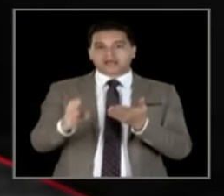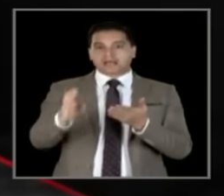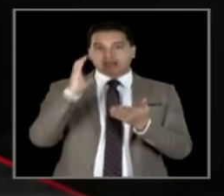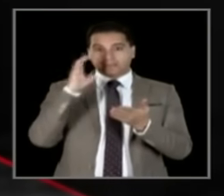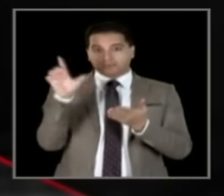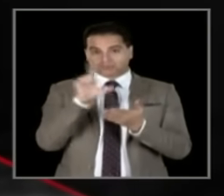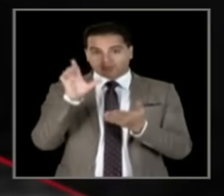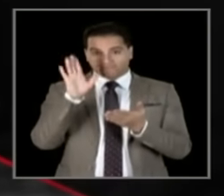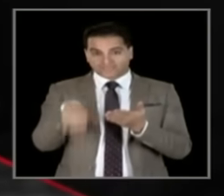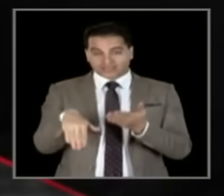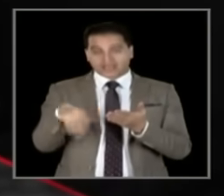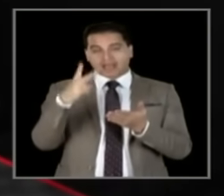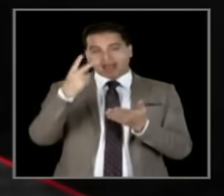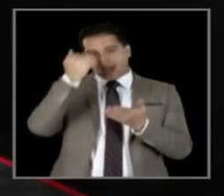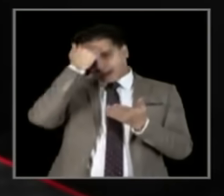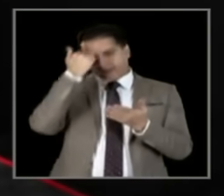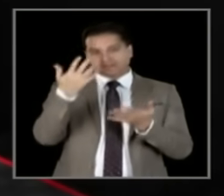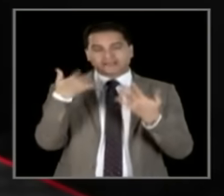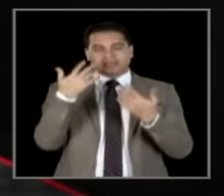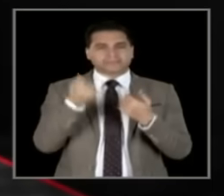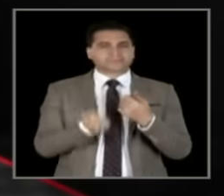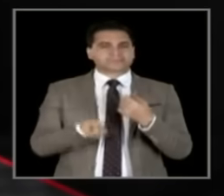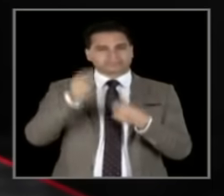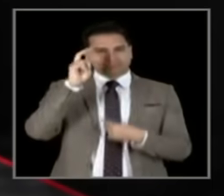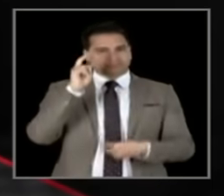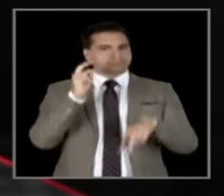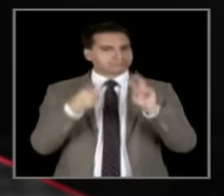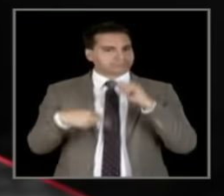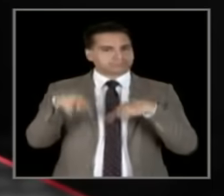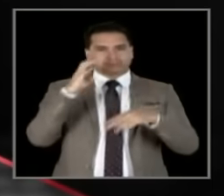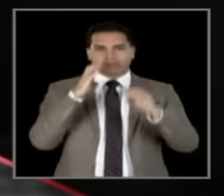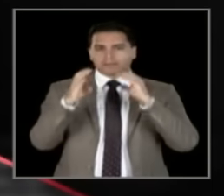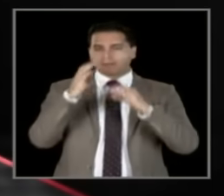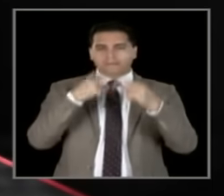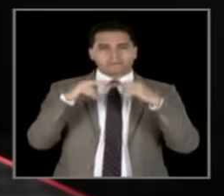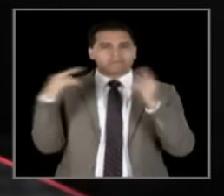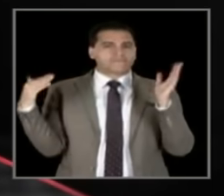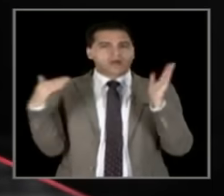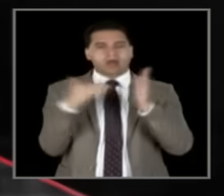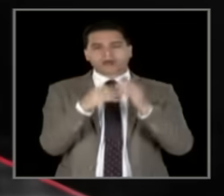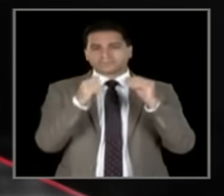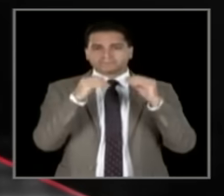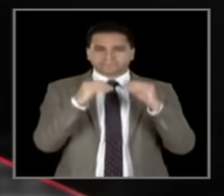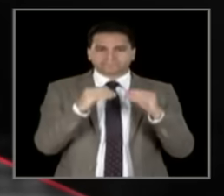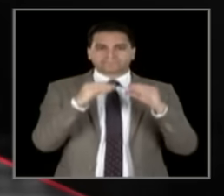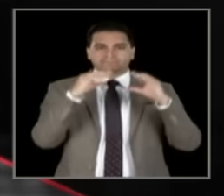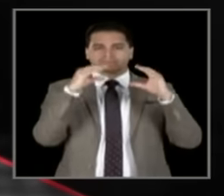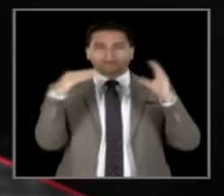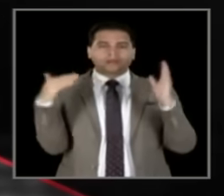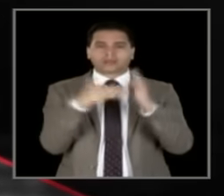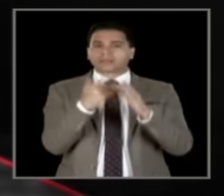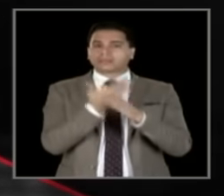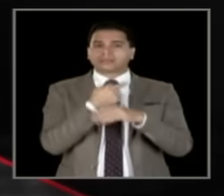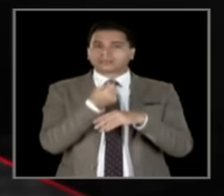المجموعات كل نقطة بألفين جنيه، وحيتضاعف الرقم وصولاً للمباراة النهائية. جميع المبالغ المالية في